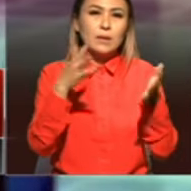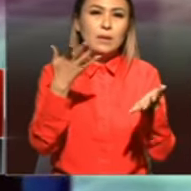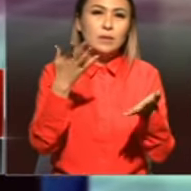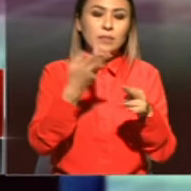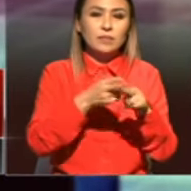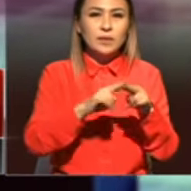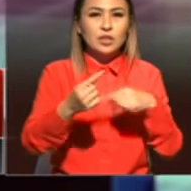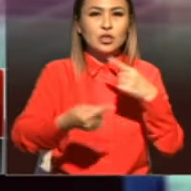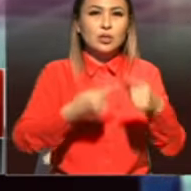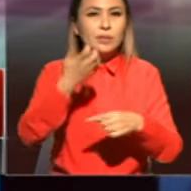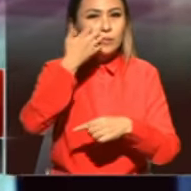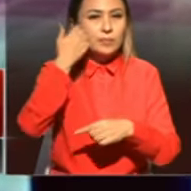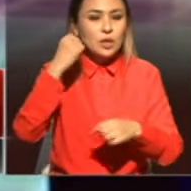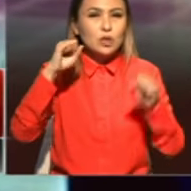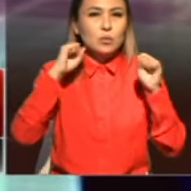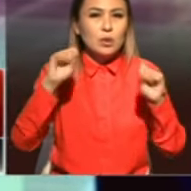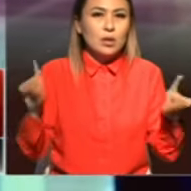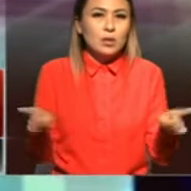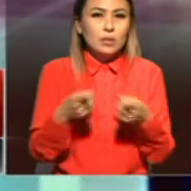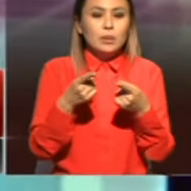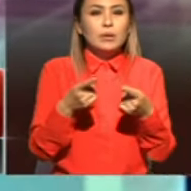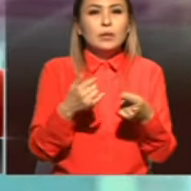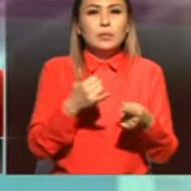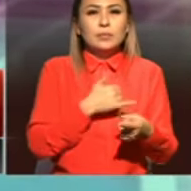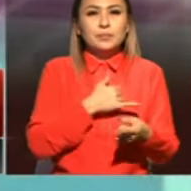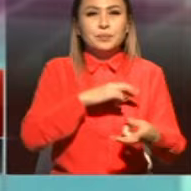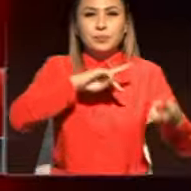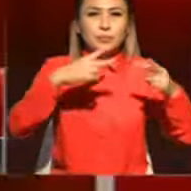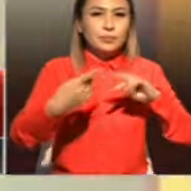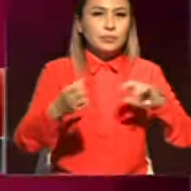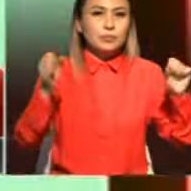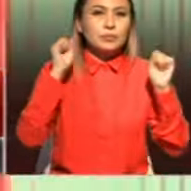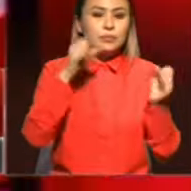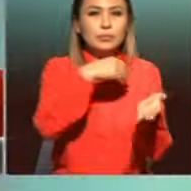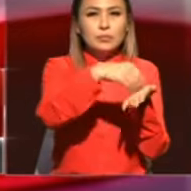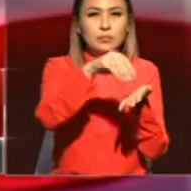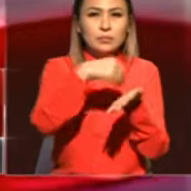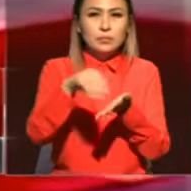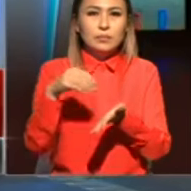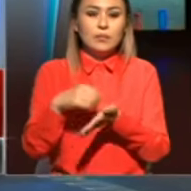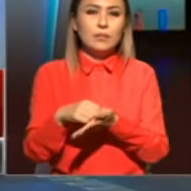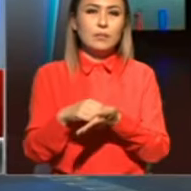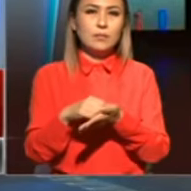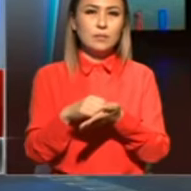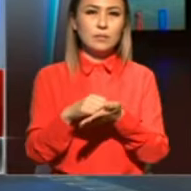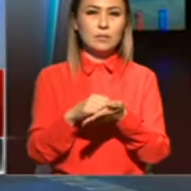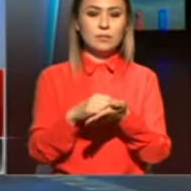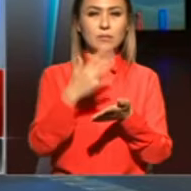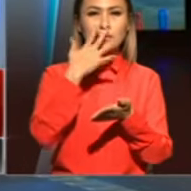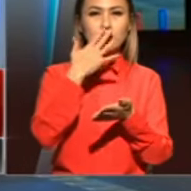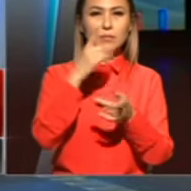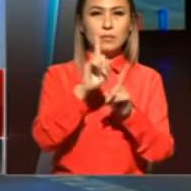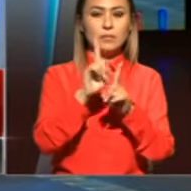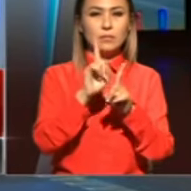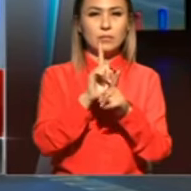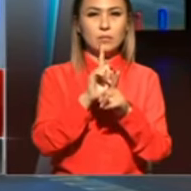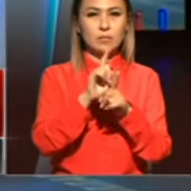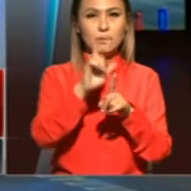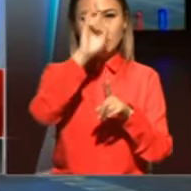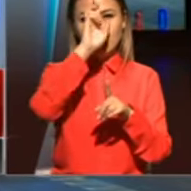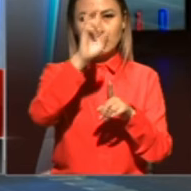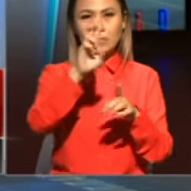инфрақұрылымның арқылы спортты дамытудың орнына біз қайта спортсмендерді сатып алу жаңағы шетелден спортсмен бюджеттің